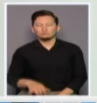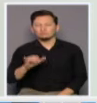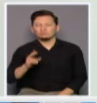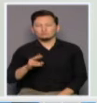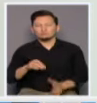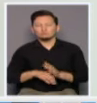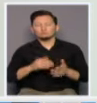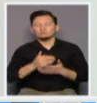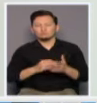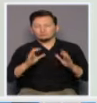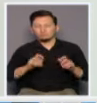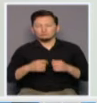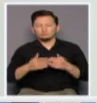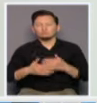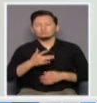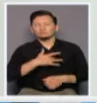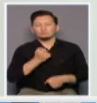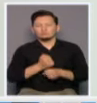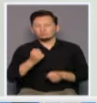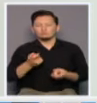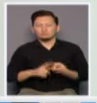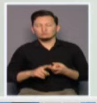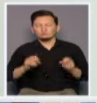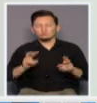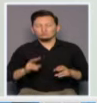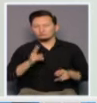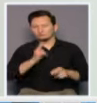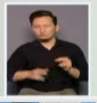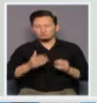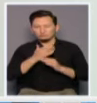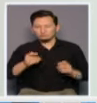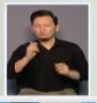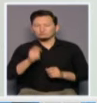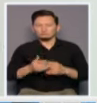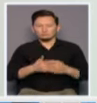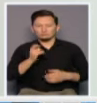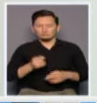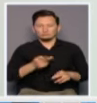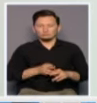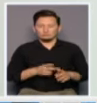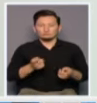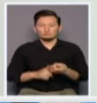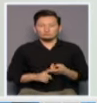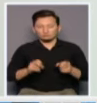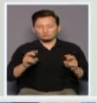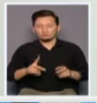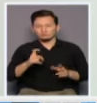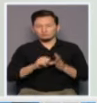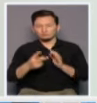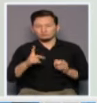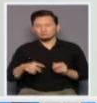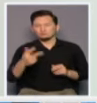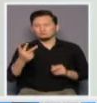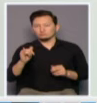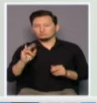путем поглощения менее строгого наказания более строгим окончательно по совокупности уголовного правонарушения и на основании статьи 62 части 3